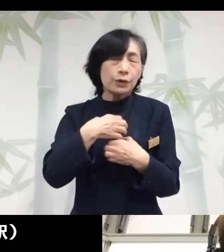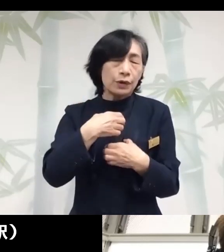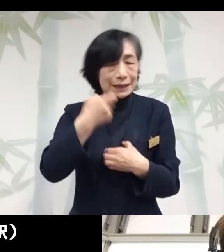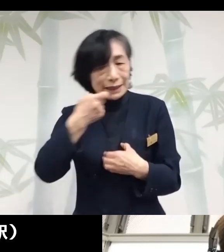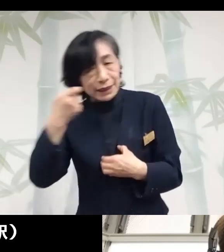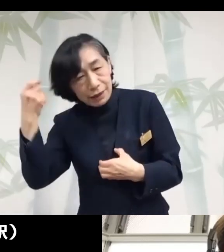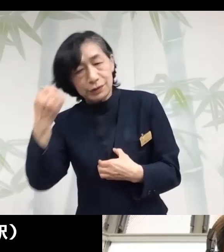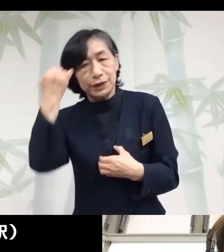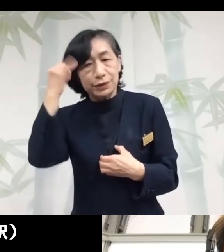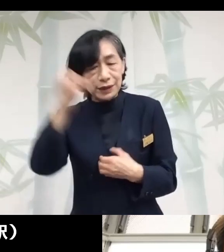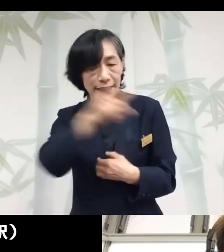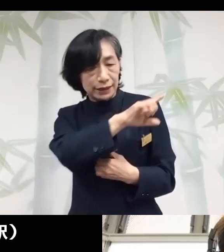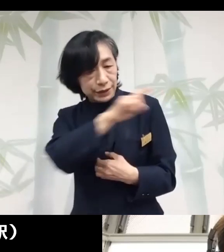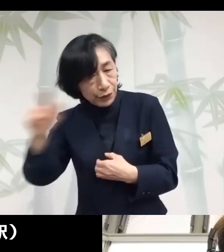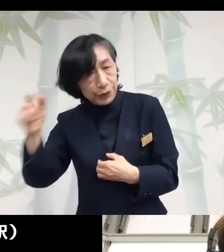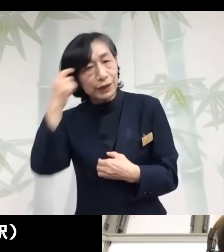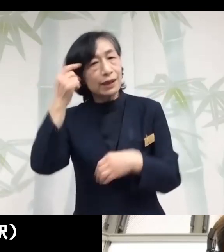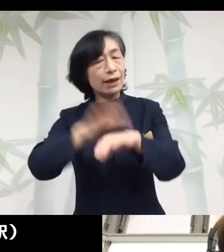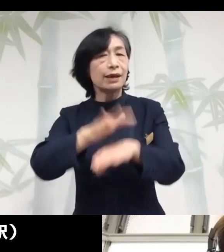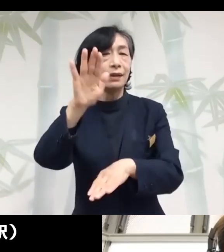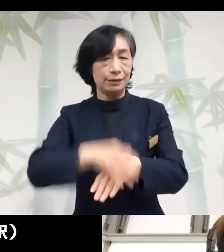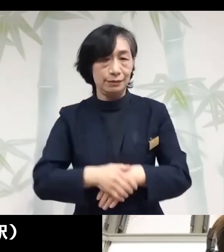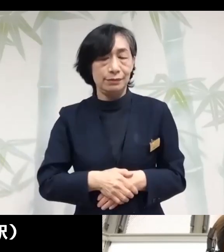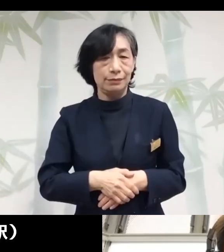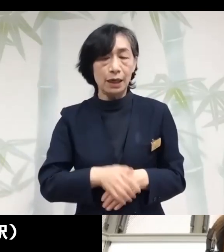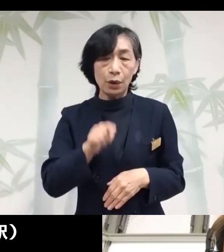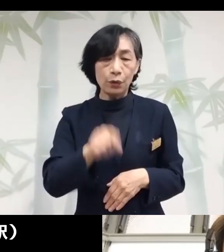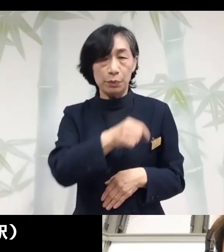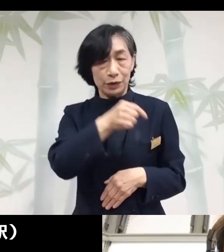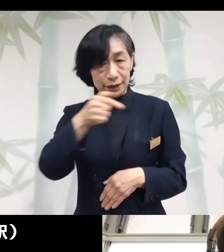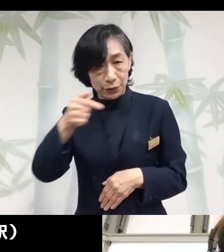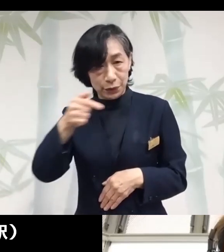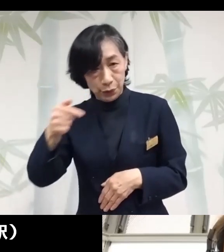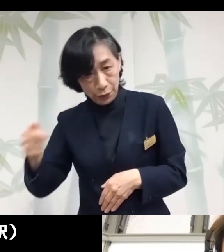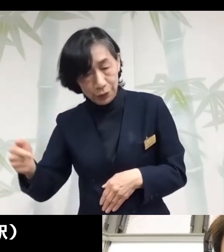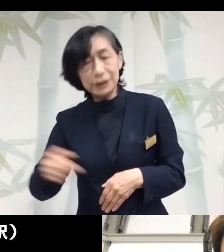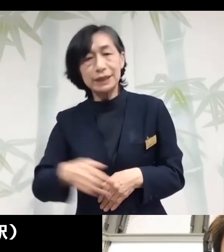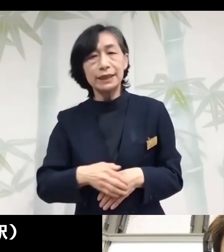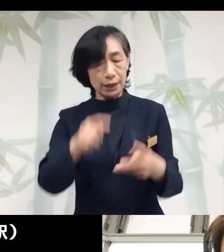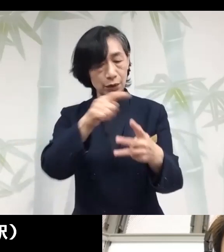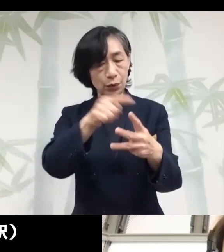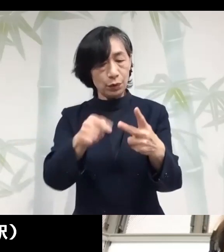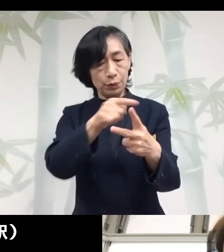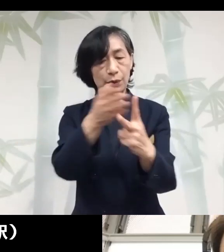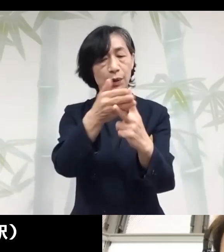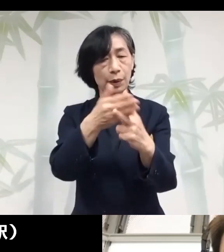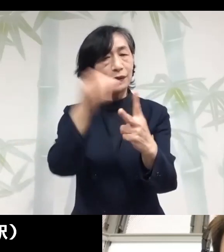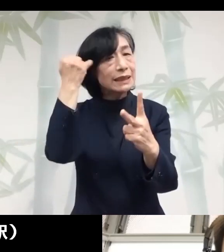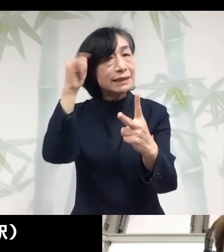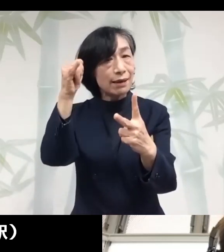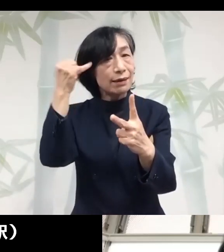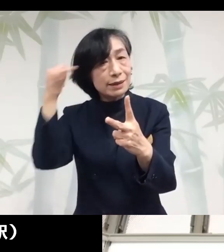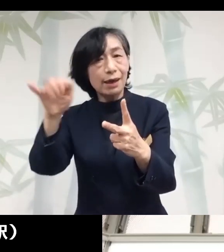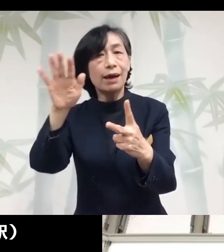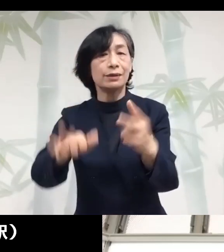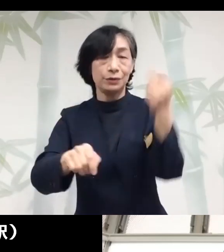か？ そうですね、これも非常に、両方のご意見やっぱりあると思います。で確